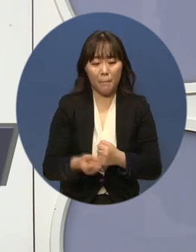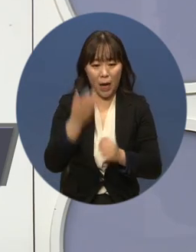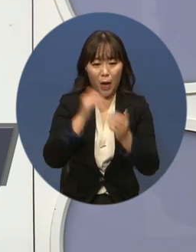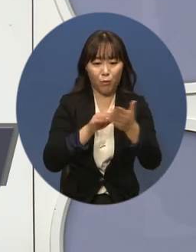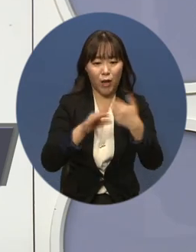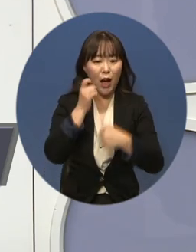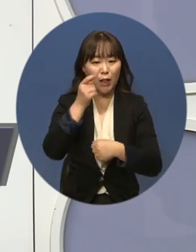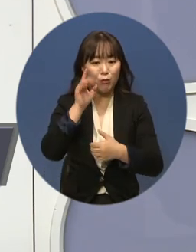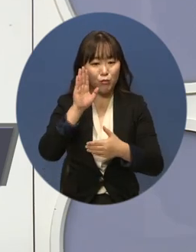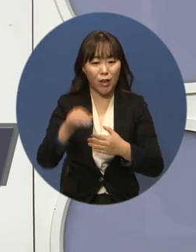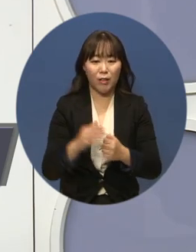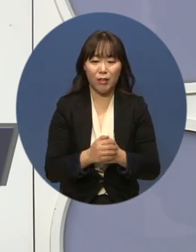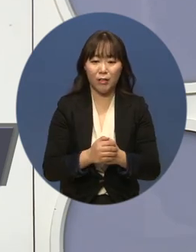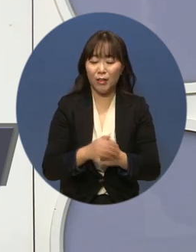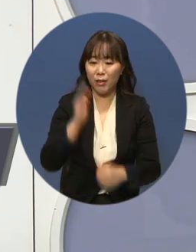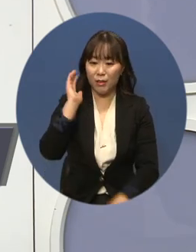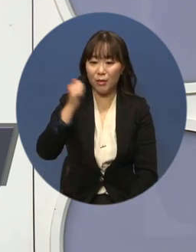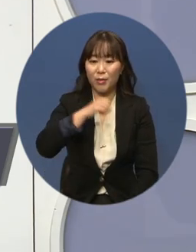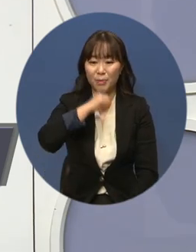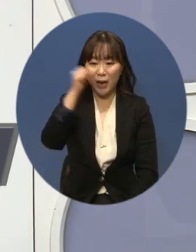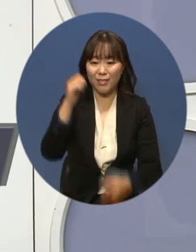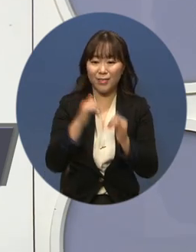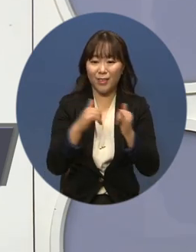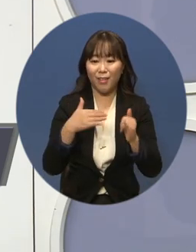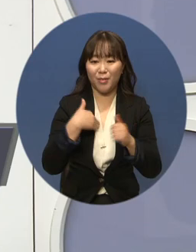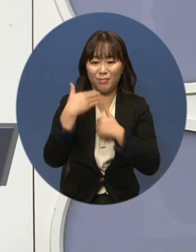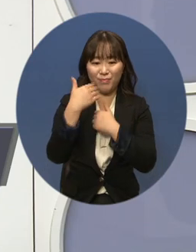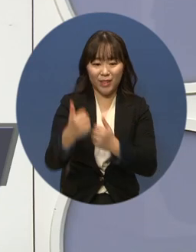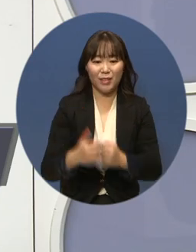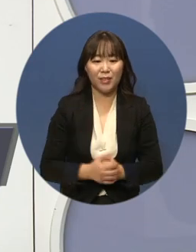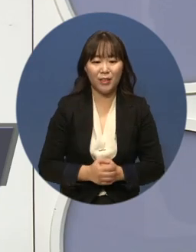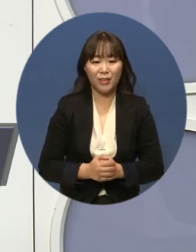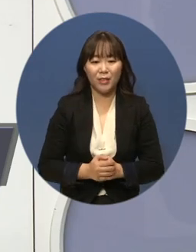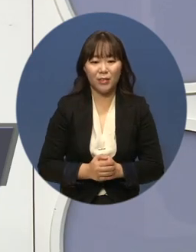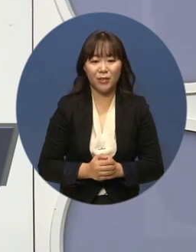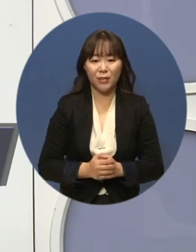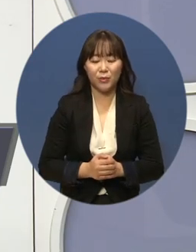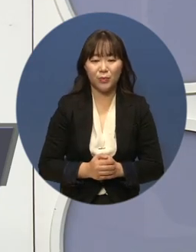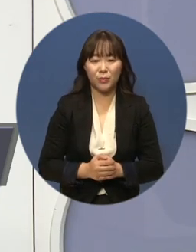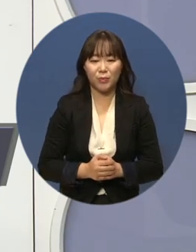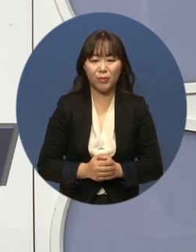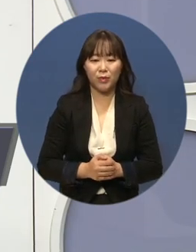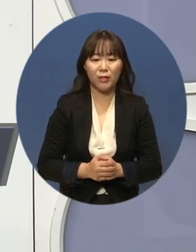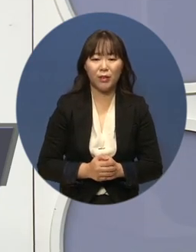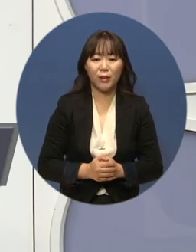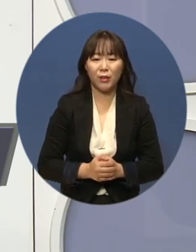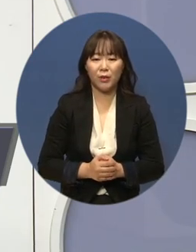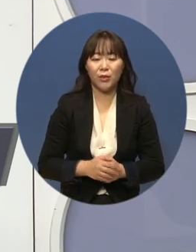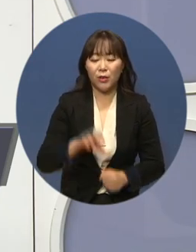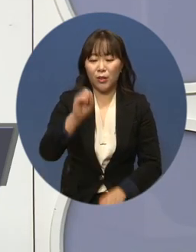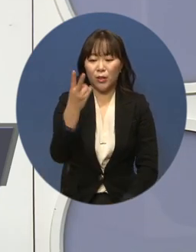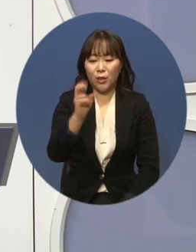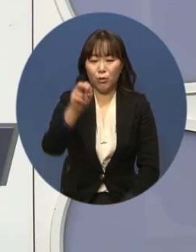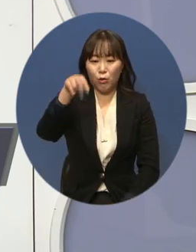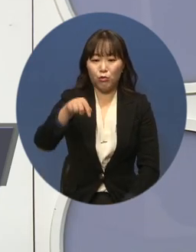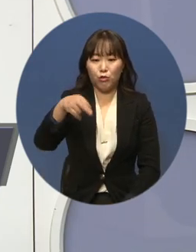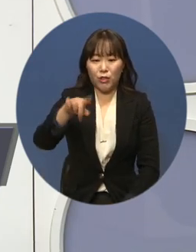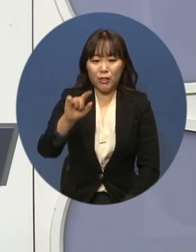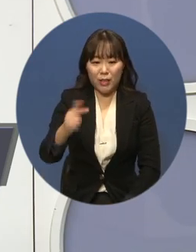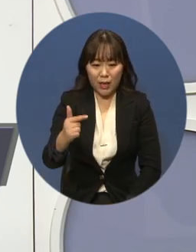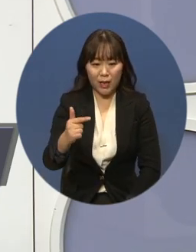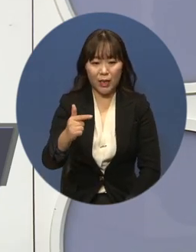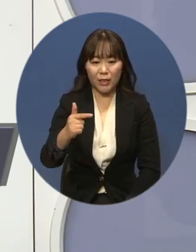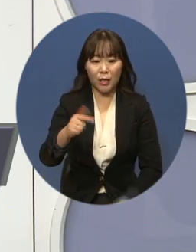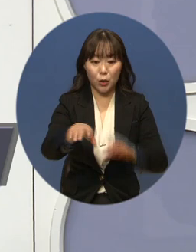한 달쯤 되니까 대통령 당선자께서 저를 부르시더라고요. 그래서 그 용수산이라는